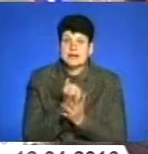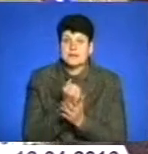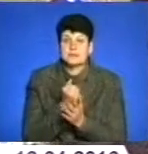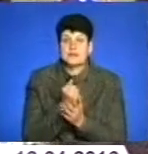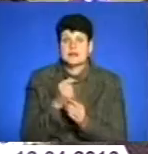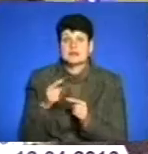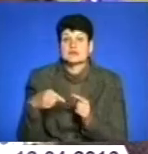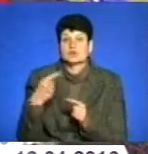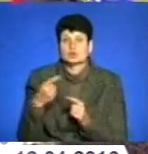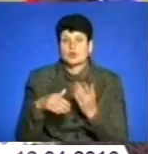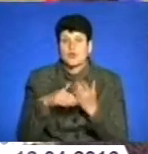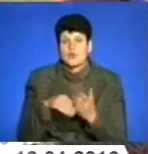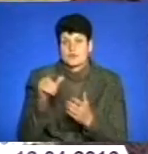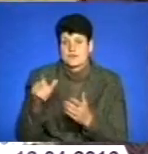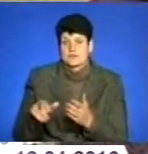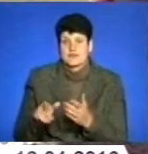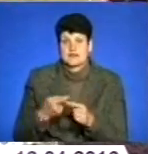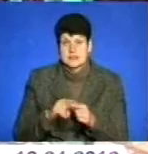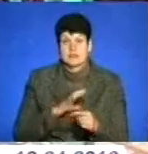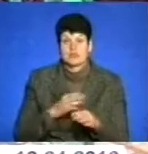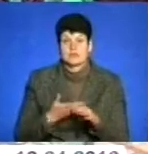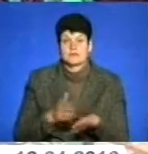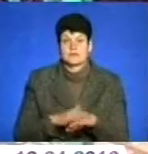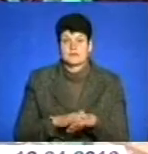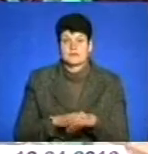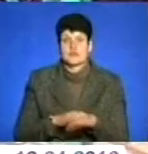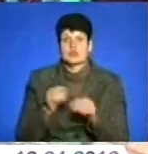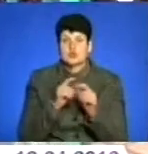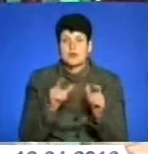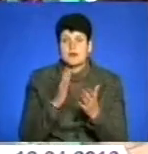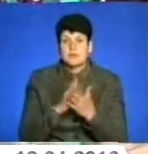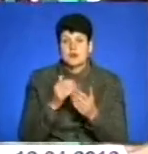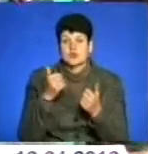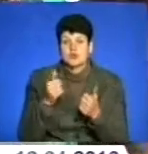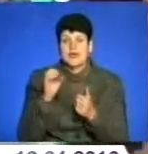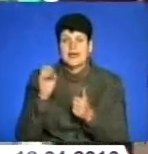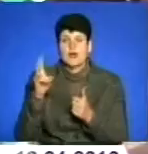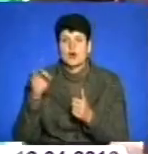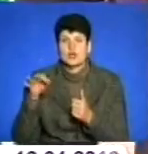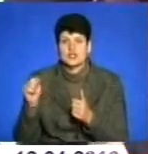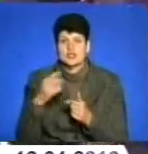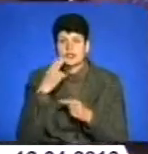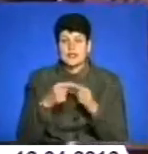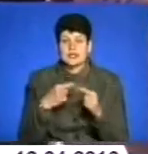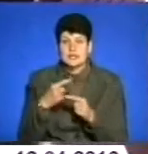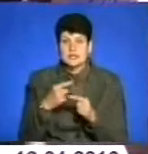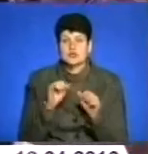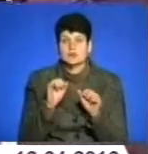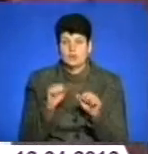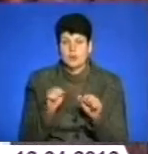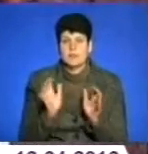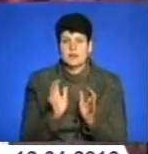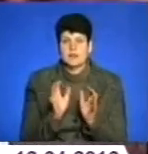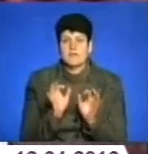наступного мецената. І найбільше оце було складно. Школа має добрі екологічні традиції. Відтак про те, що зуміють вберегти і